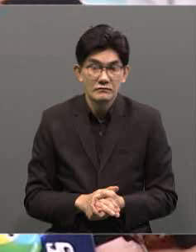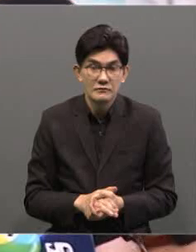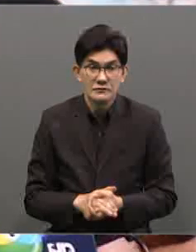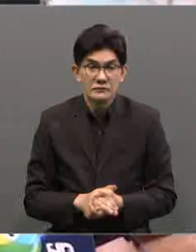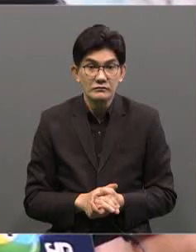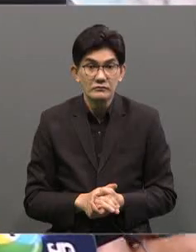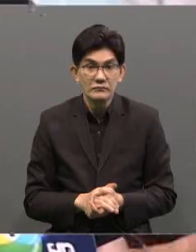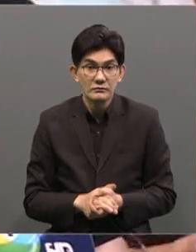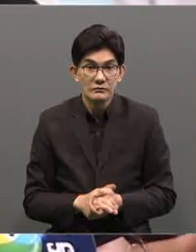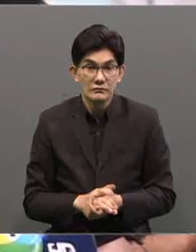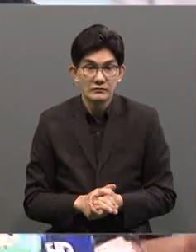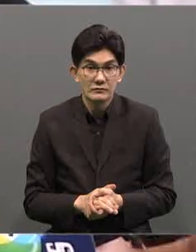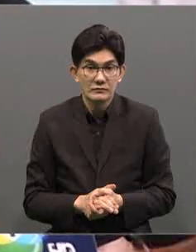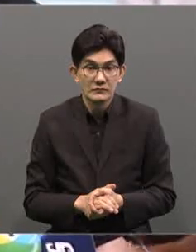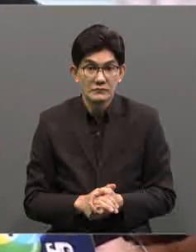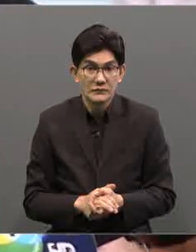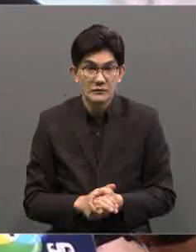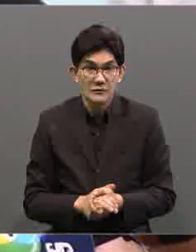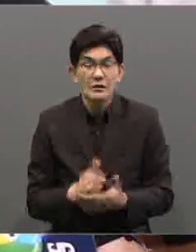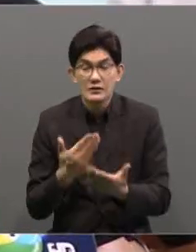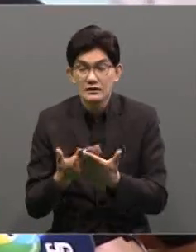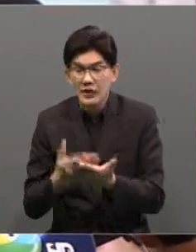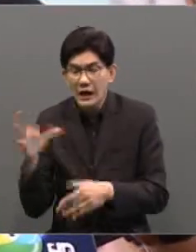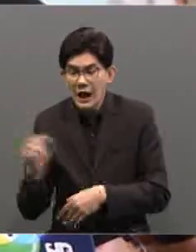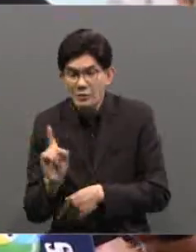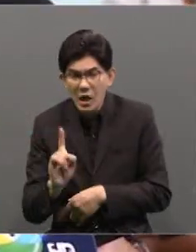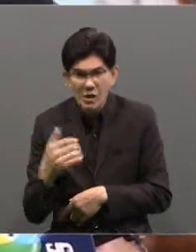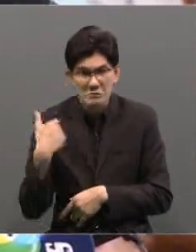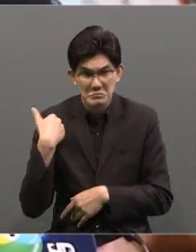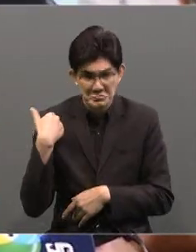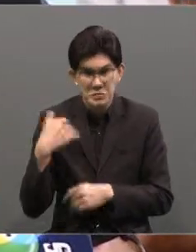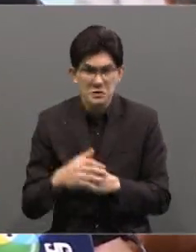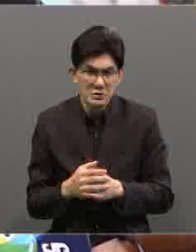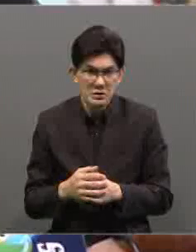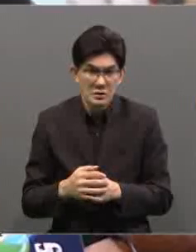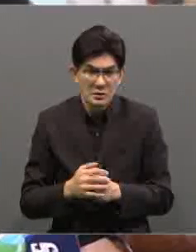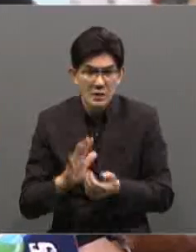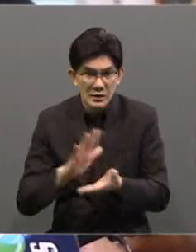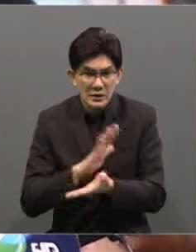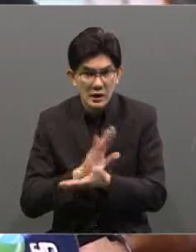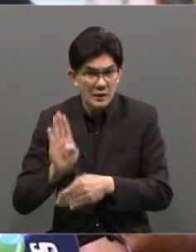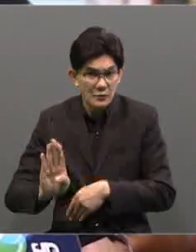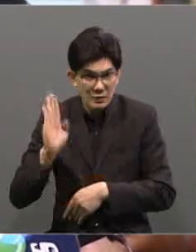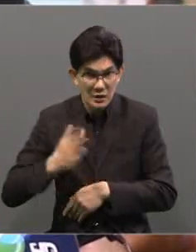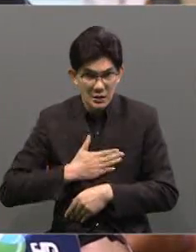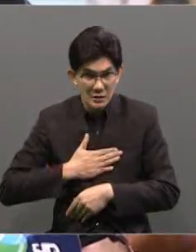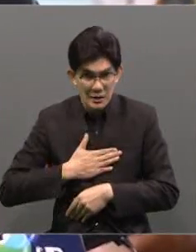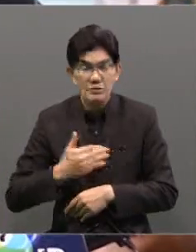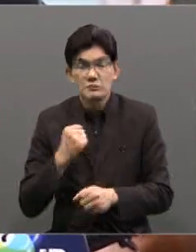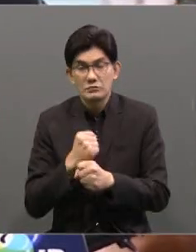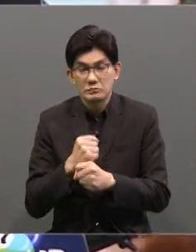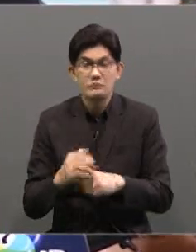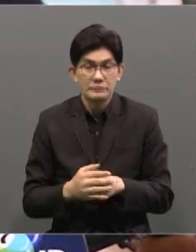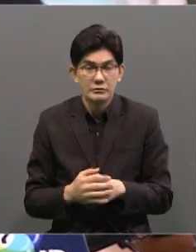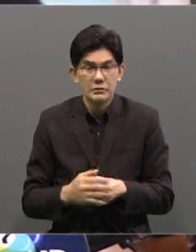ก็จะมีประเด็นเรื่องของที่มาของเงินรายได้อะไรอย่างนี้ค่ะแล้วก็จะเอาเอกสารทางบริษัทเรามาดีแคร์อะไรอย่างนี้ค่ะ